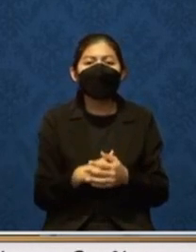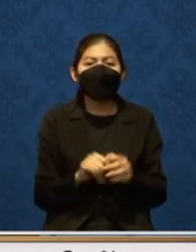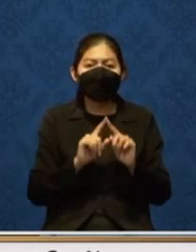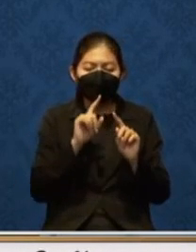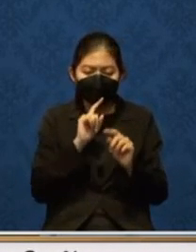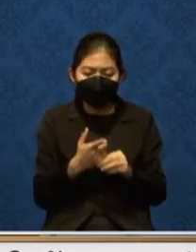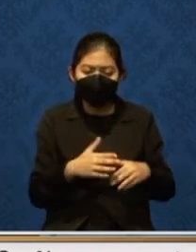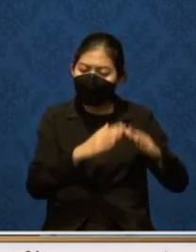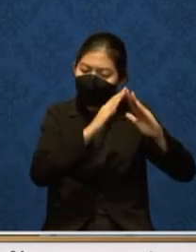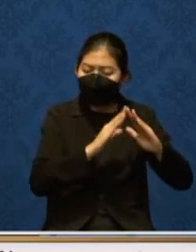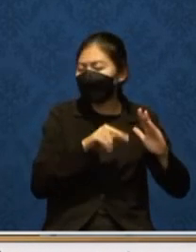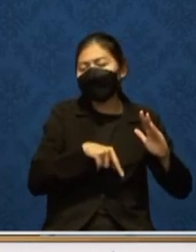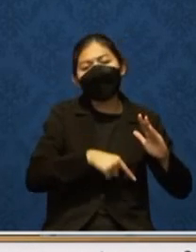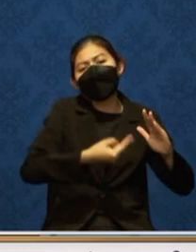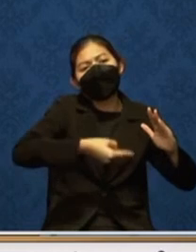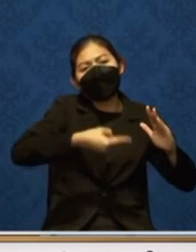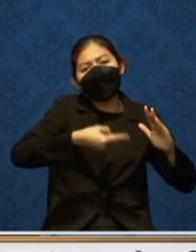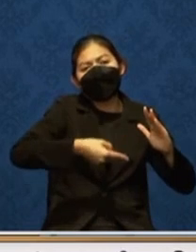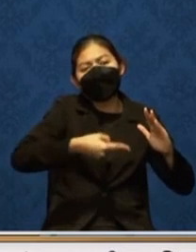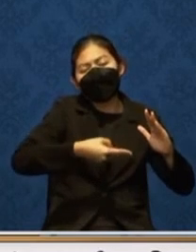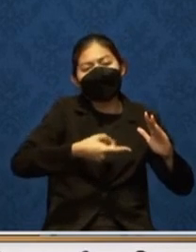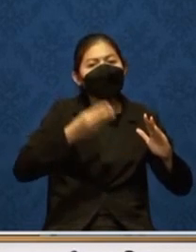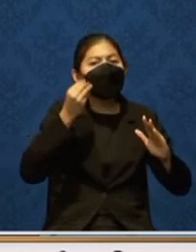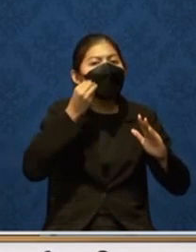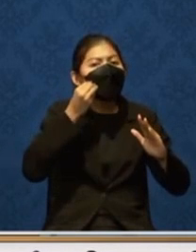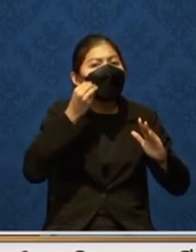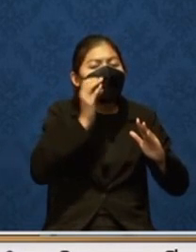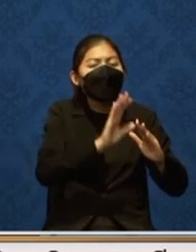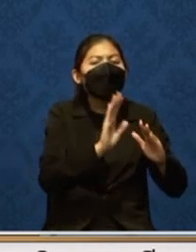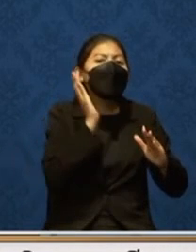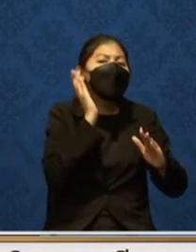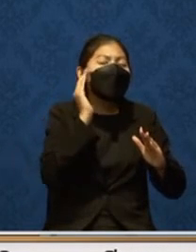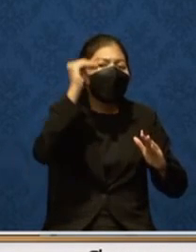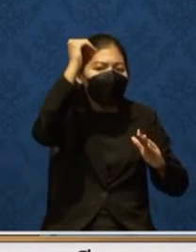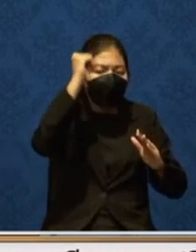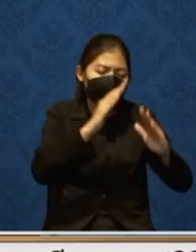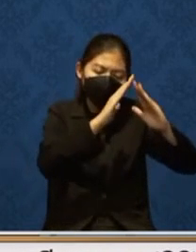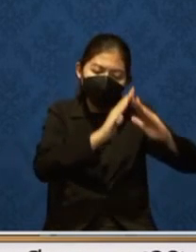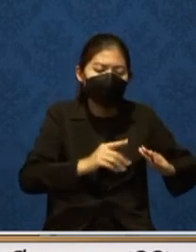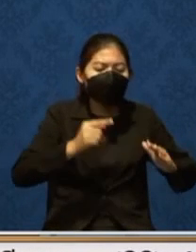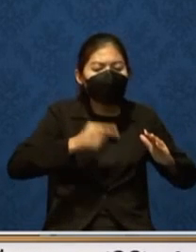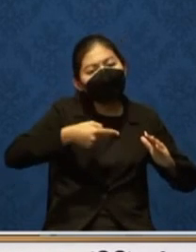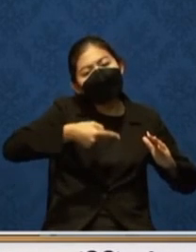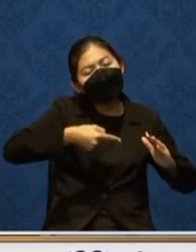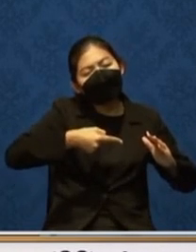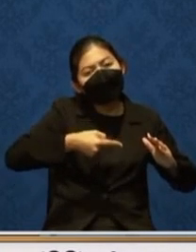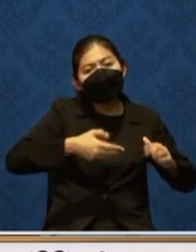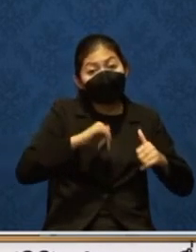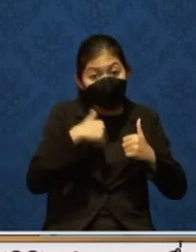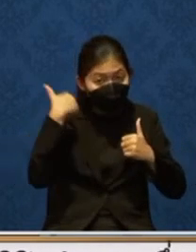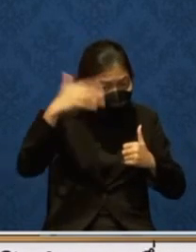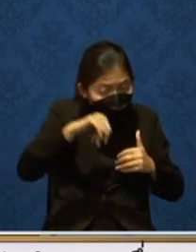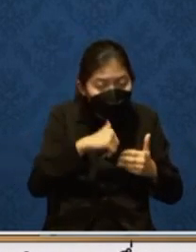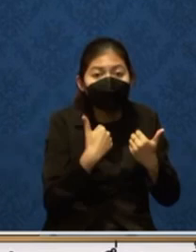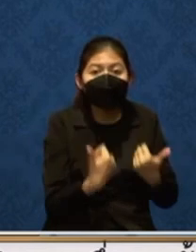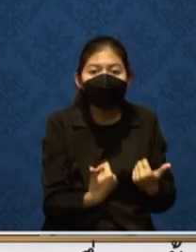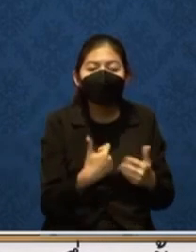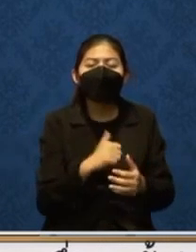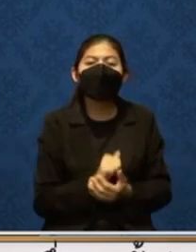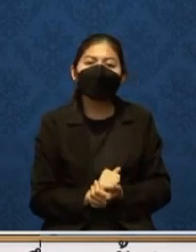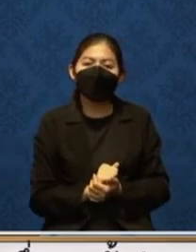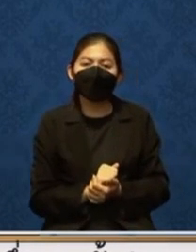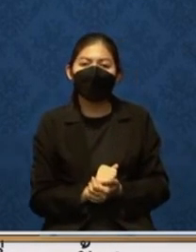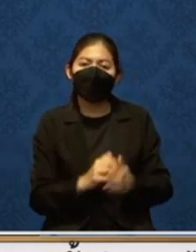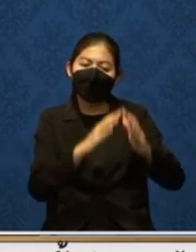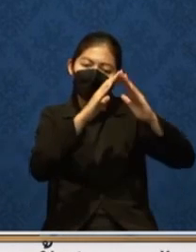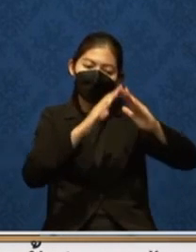ไม่เคยย้ายไปไหนยังคงใช้บ้านพี่ชายขทรัมนตีเป็ที่ตั้งบริษัทจนถึงปัจุบันและสถานที่แนใปัจจบันก็เป็ที่